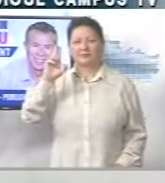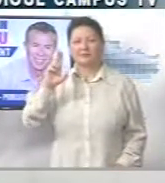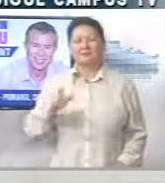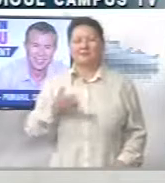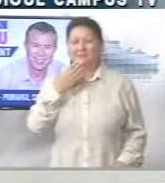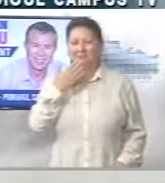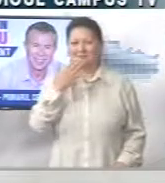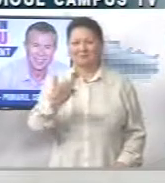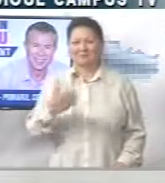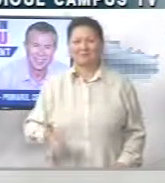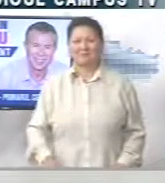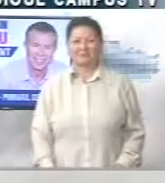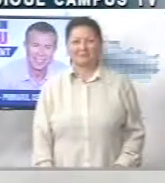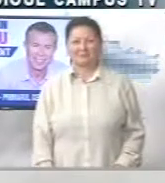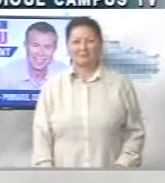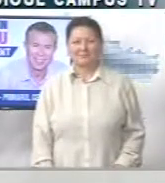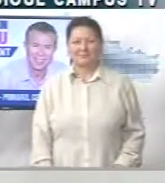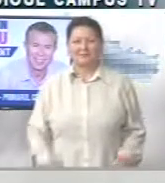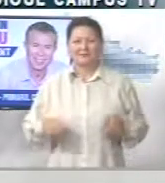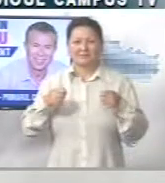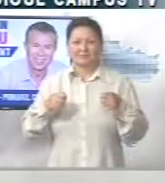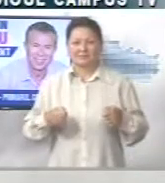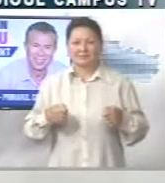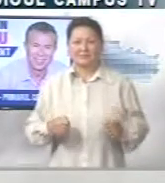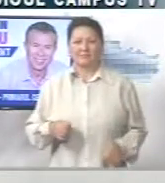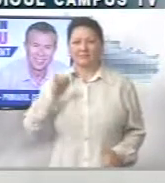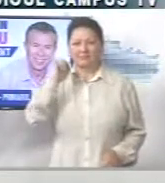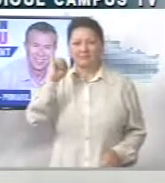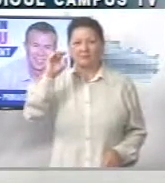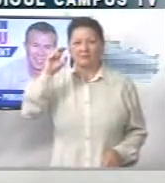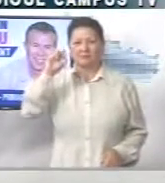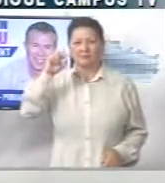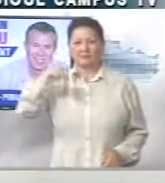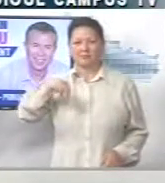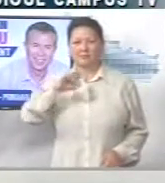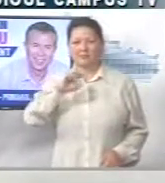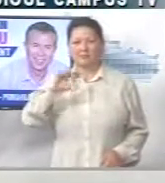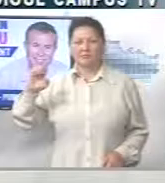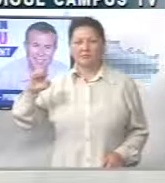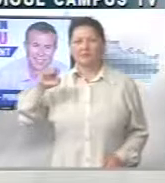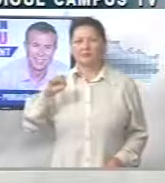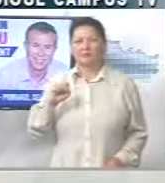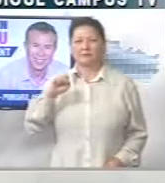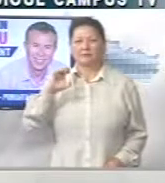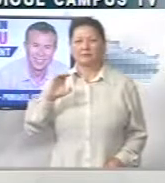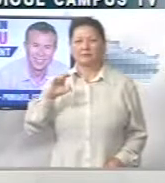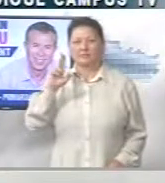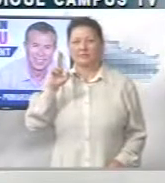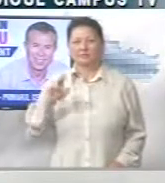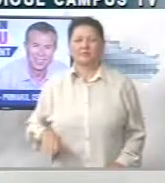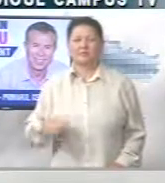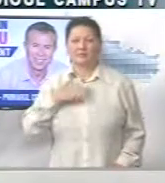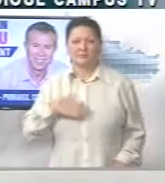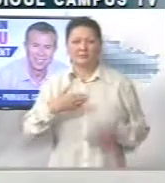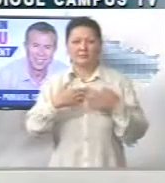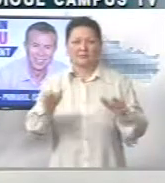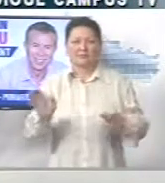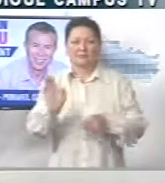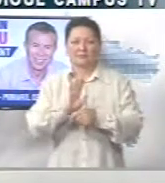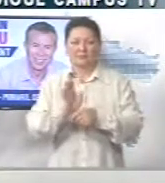Tarău. Domnule Ionescu, în primul rând vreau să începem emisiunea din această seară prin a ne explica nouă